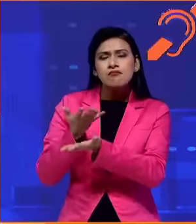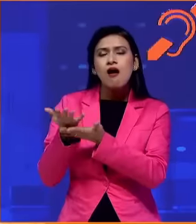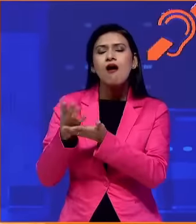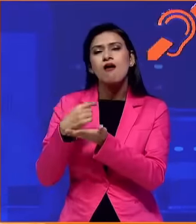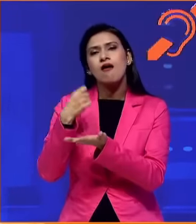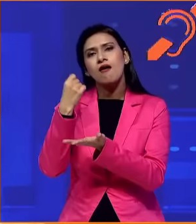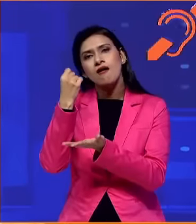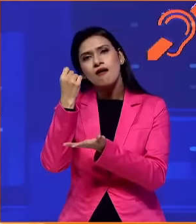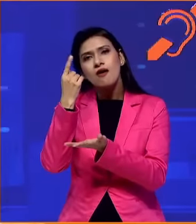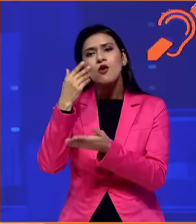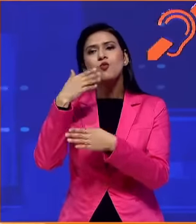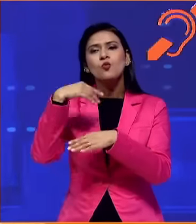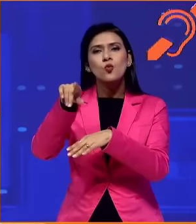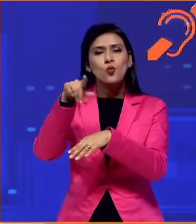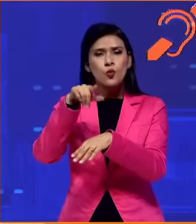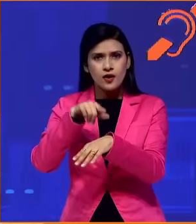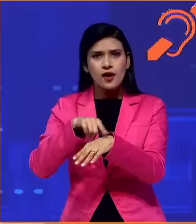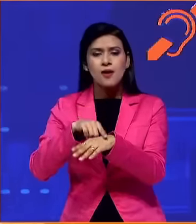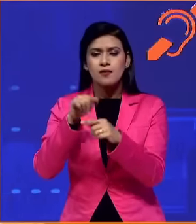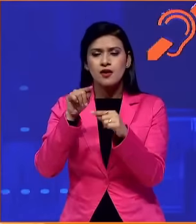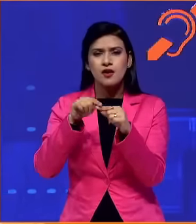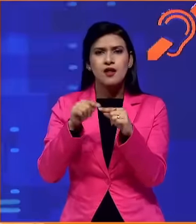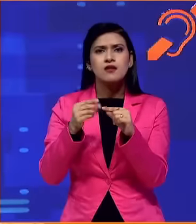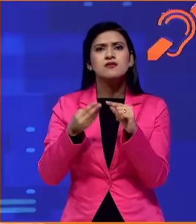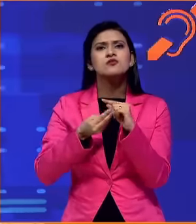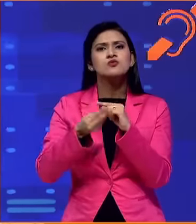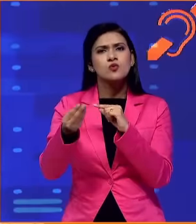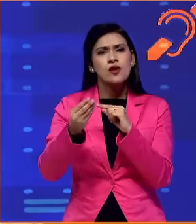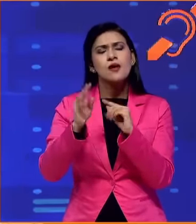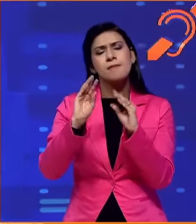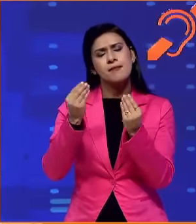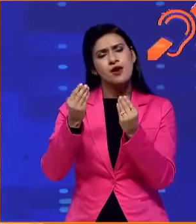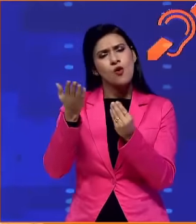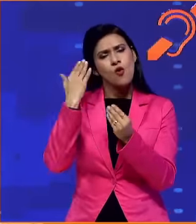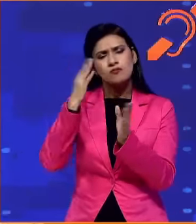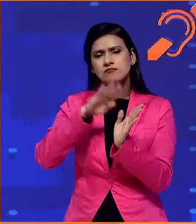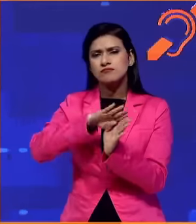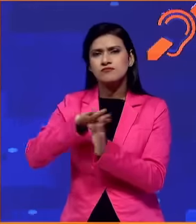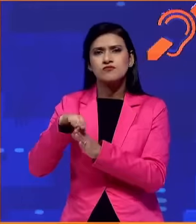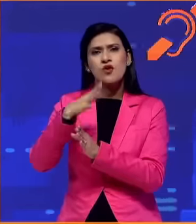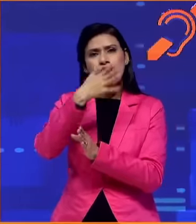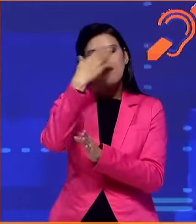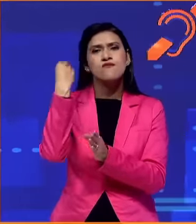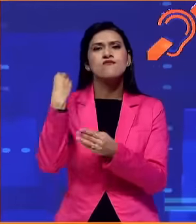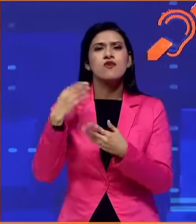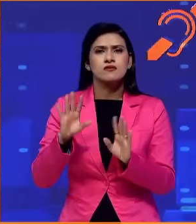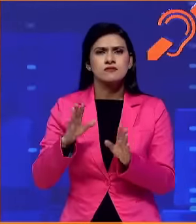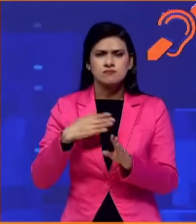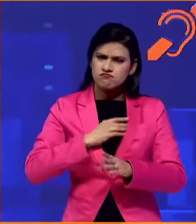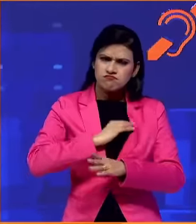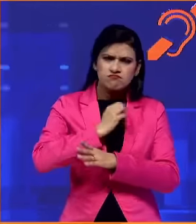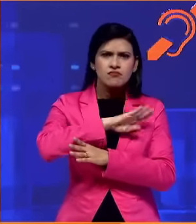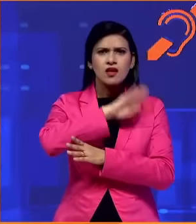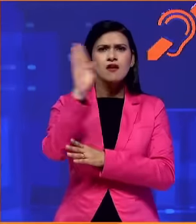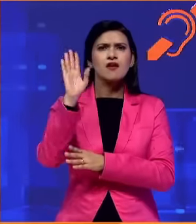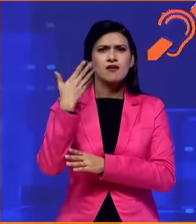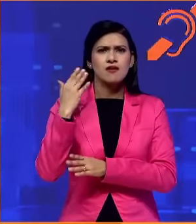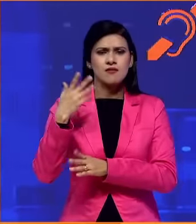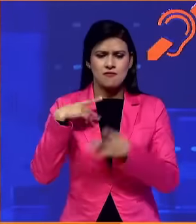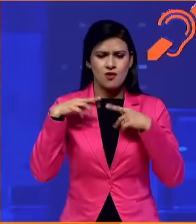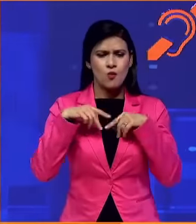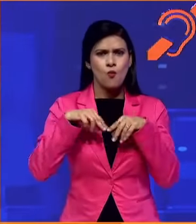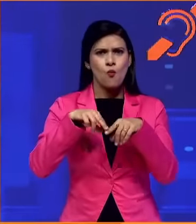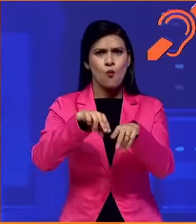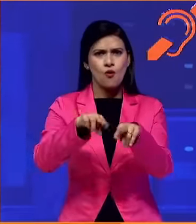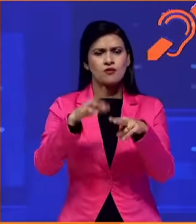लगे,तोहमेंसमझआयाकि चुनावकामौसमनजदीकआरहाहै।तो, उनसभीमामलोंकोसमाप्तकरनेकेलिए— क्योंकिमैंनेमुद्देउठाएथे,रजतजी, मैंनेएकमार्च